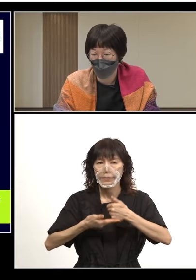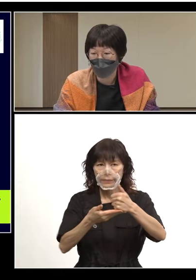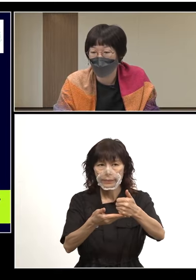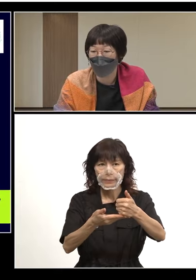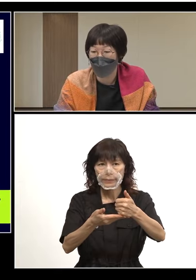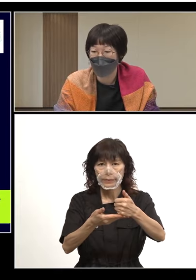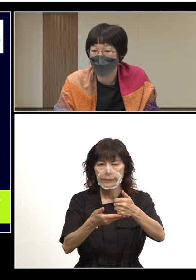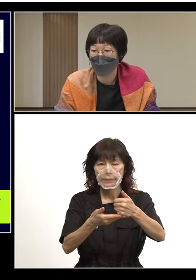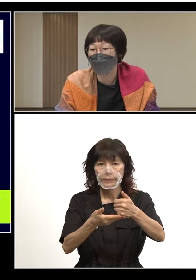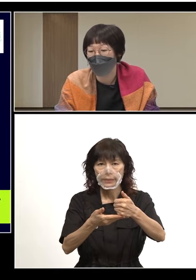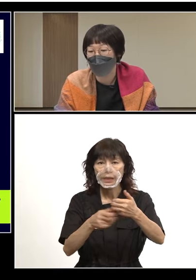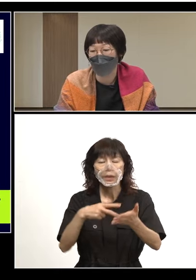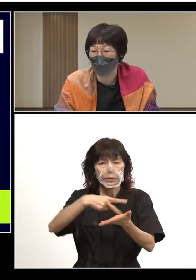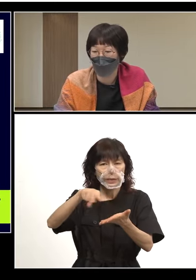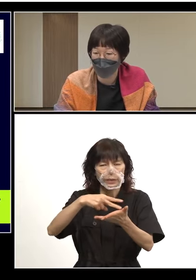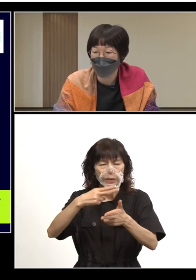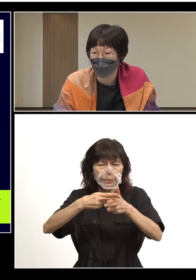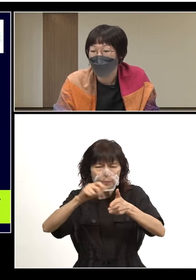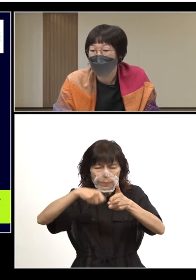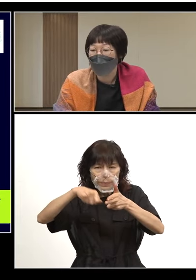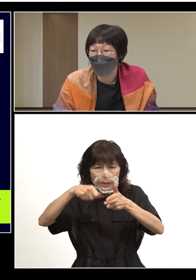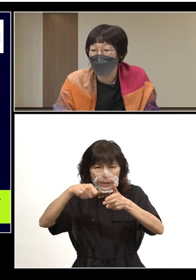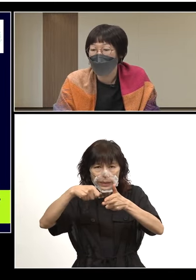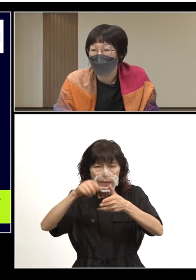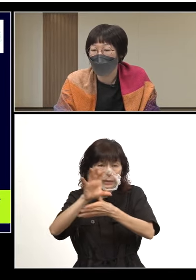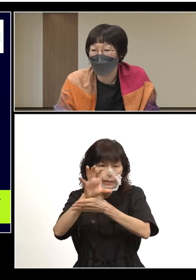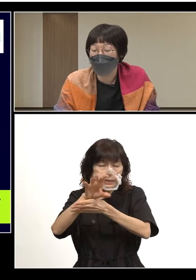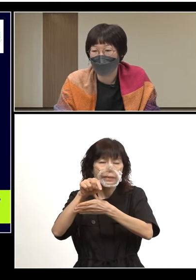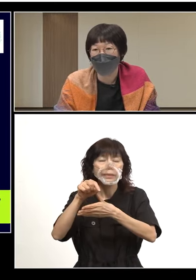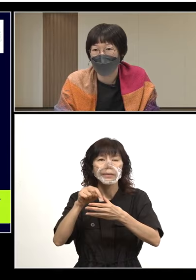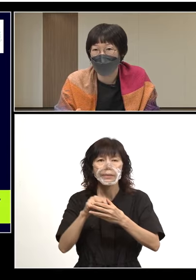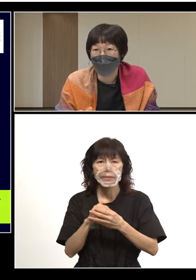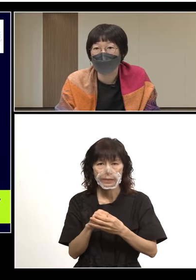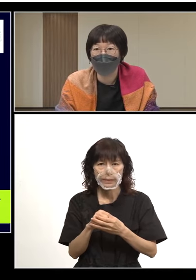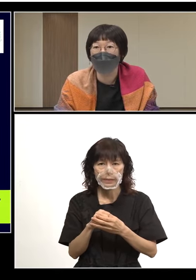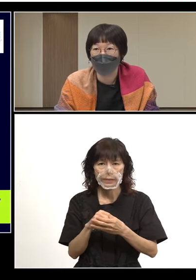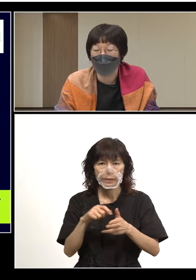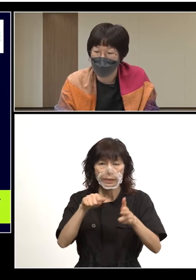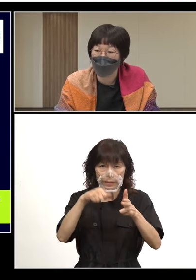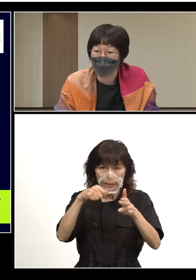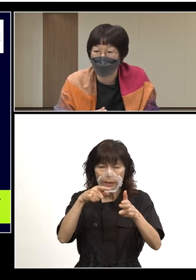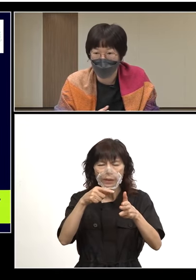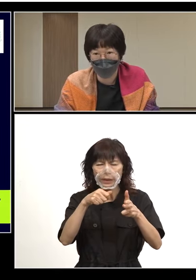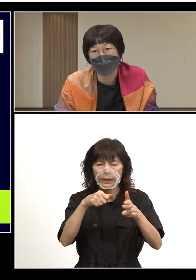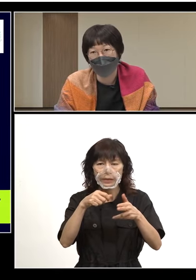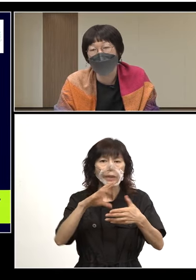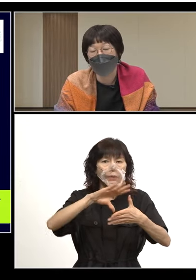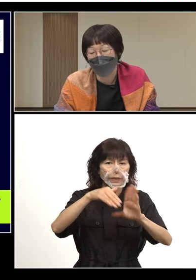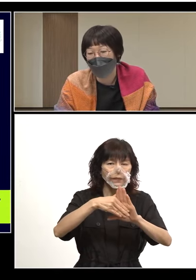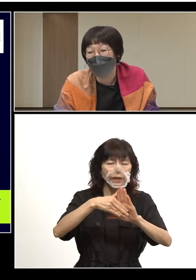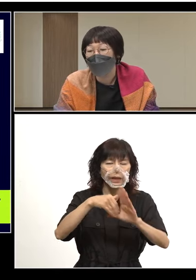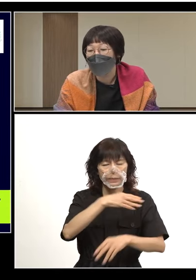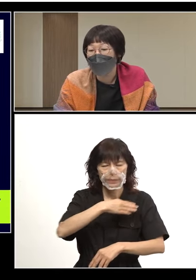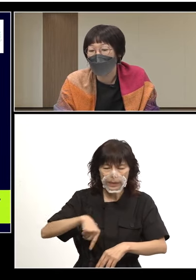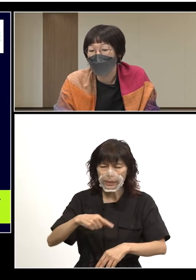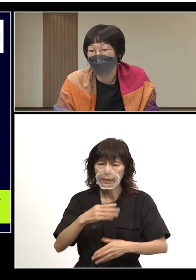咗一個dance film， 一個舞蹈嘅電影。咁佢咧其實就係記錄咗部分我頭先講我哋文化大事嘅嘢